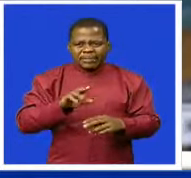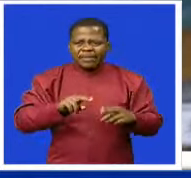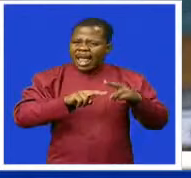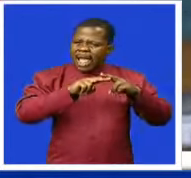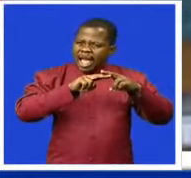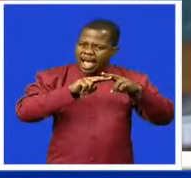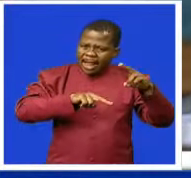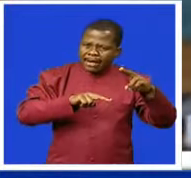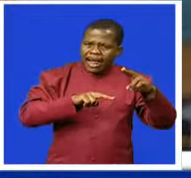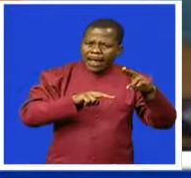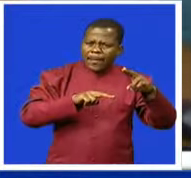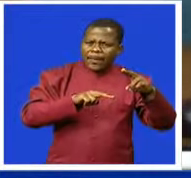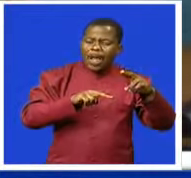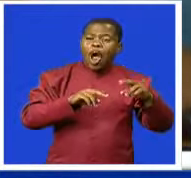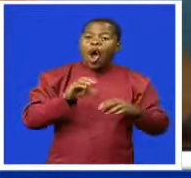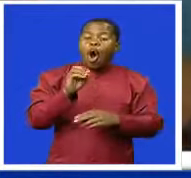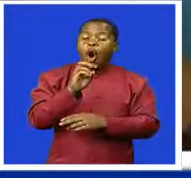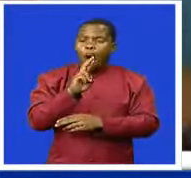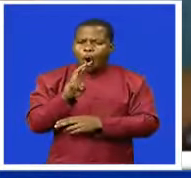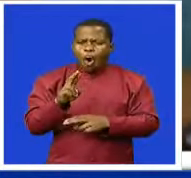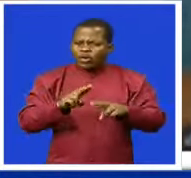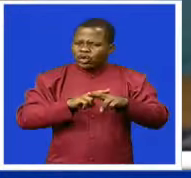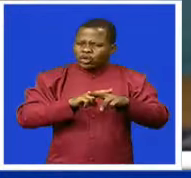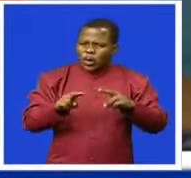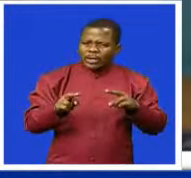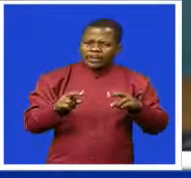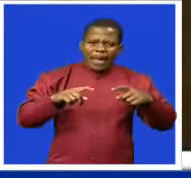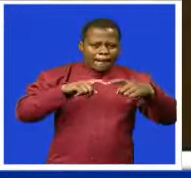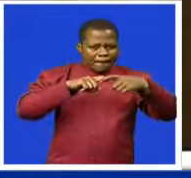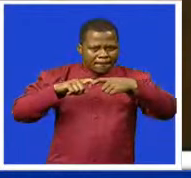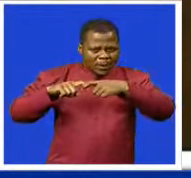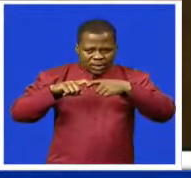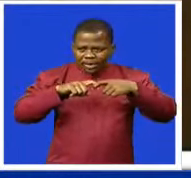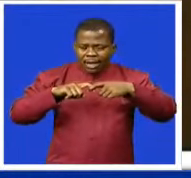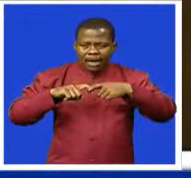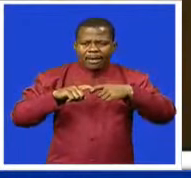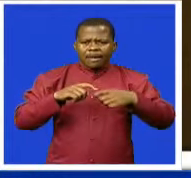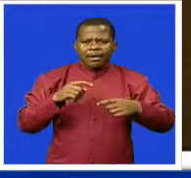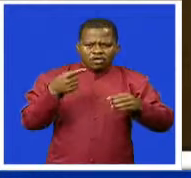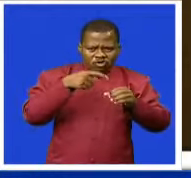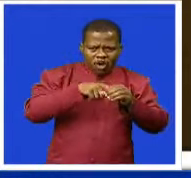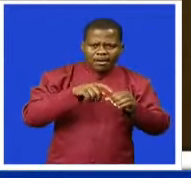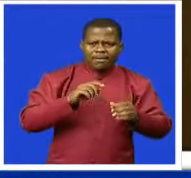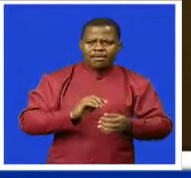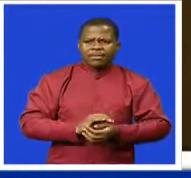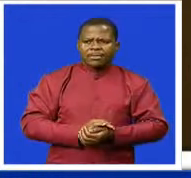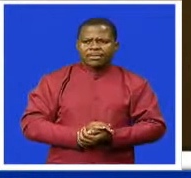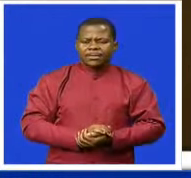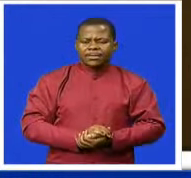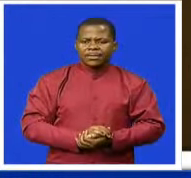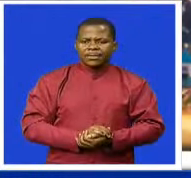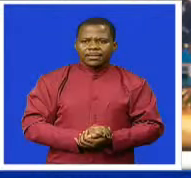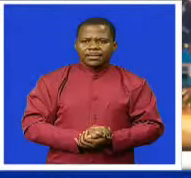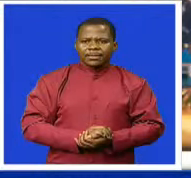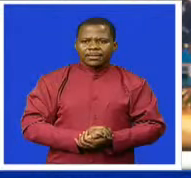epolitikini. Tindzabeni ke Eswatini TV kubika Themkosi Mavimbela ana Fabrice Msonera eMbabane.